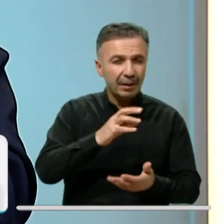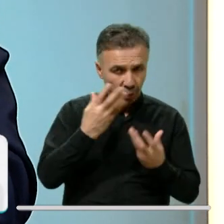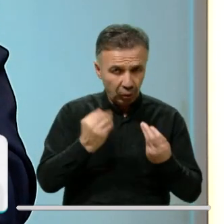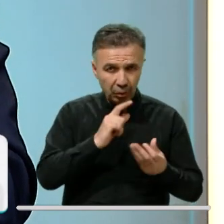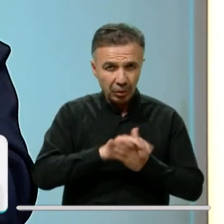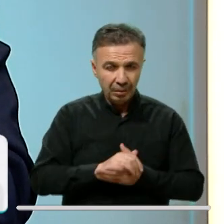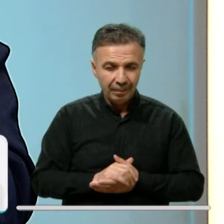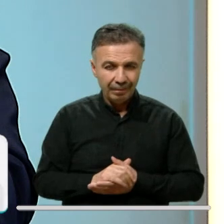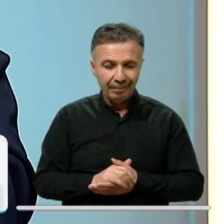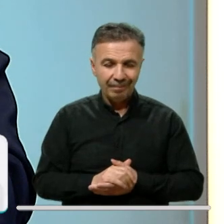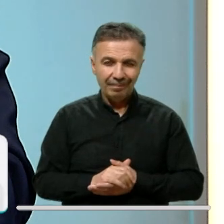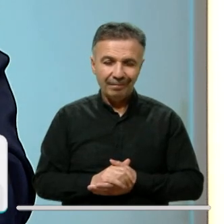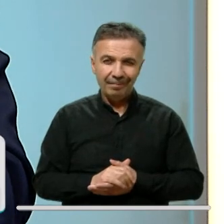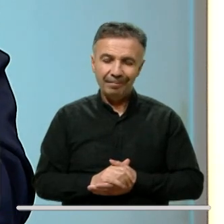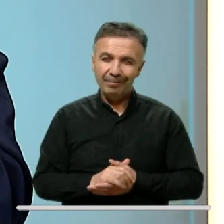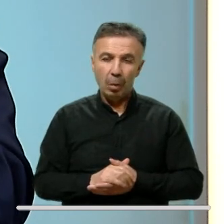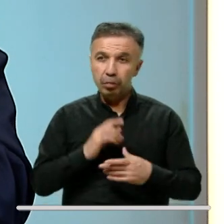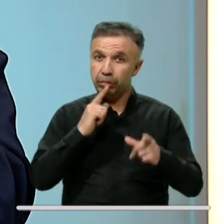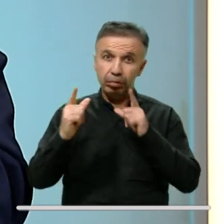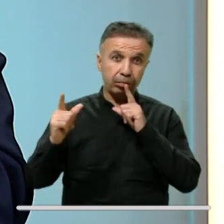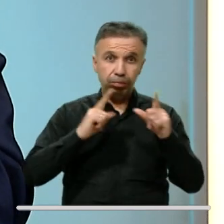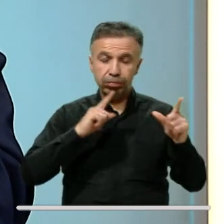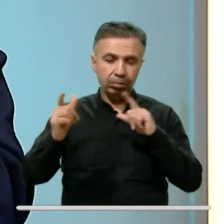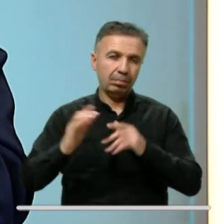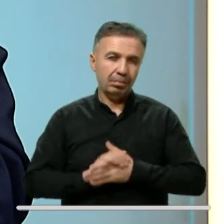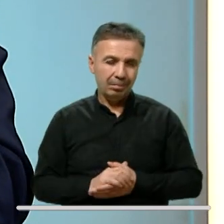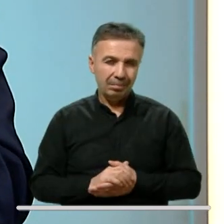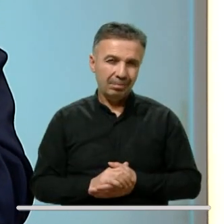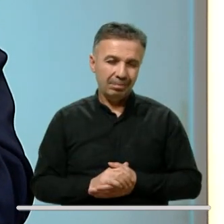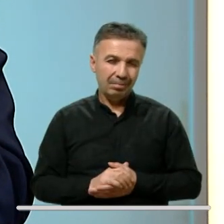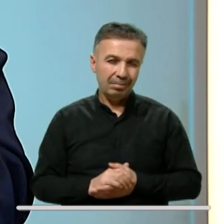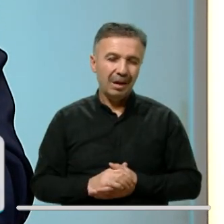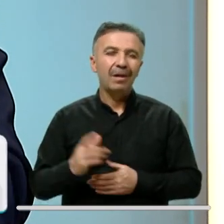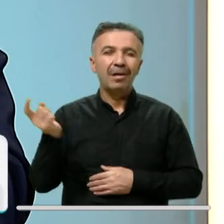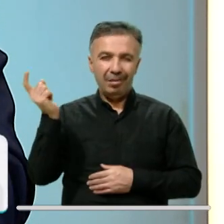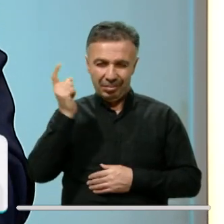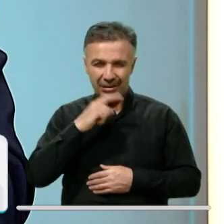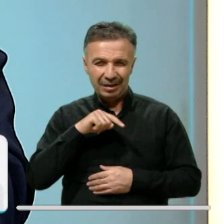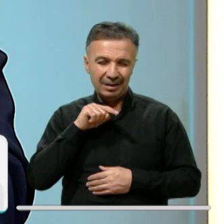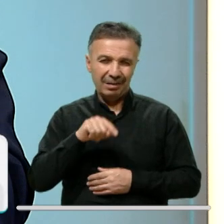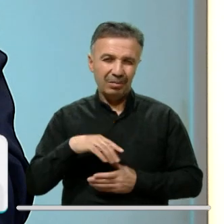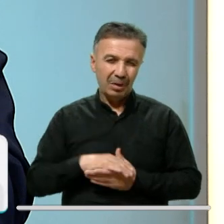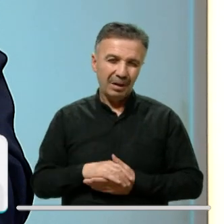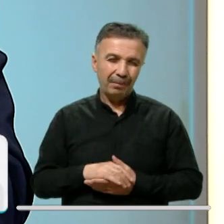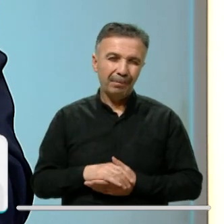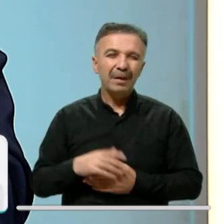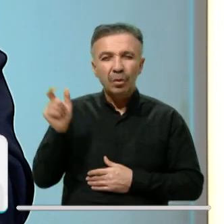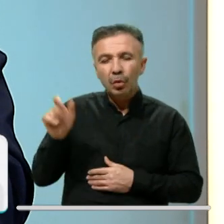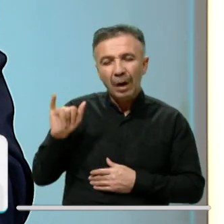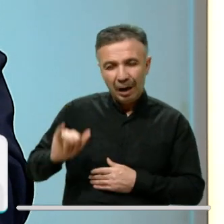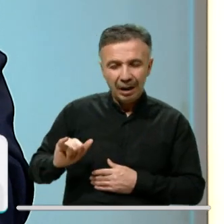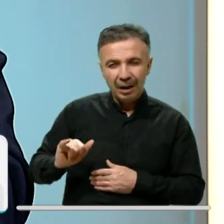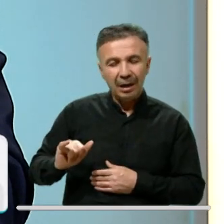tabii kıyameti koparırlar. Yani kıyameti koparırlar o zaman. Dolayısıyla burada bir kul hakkı